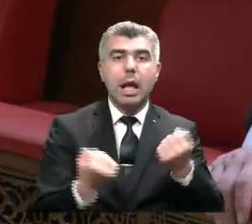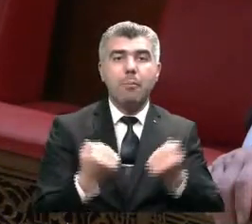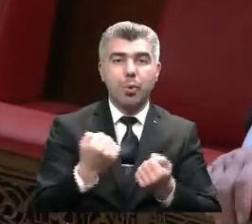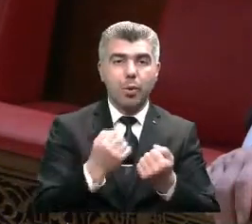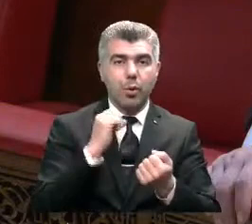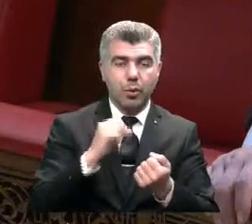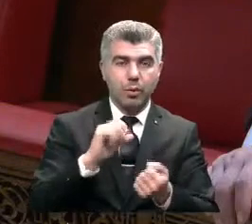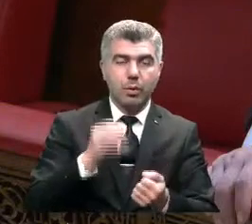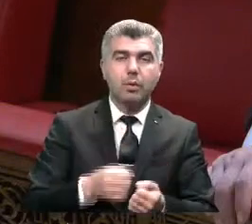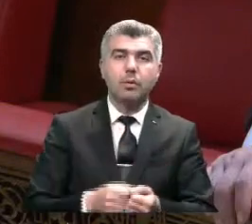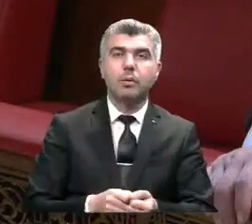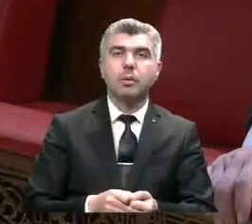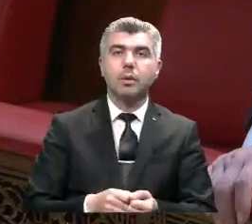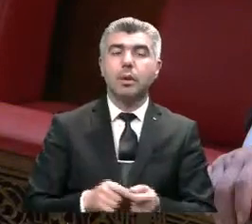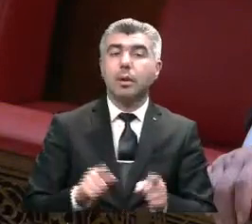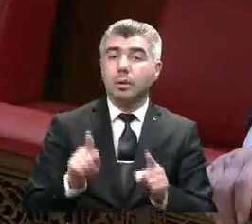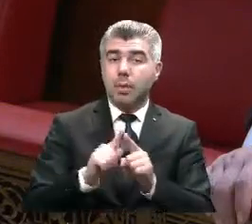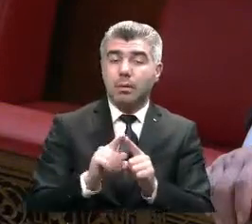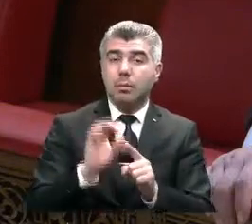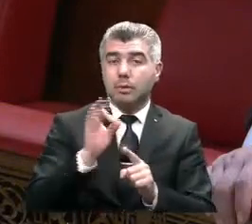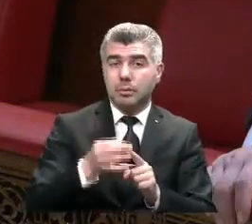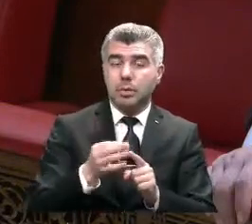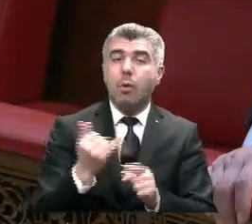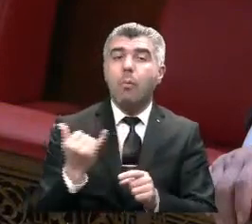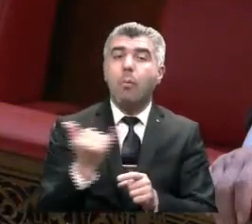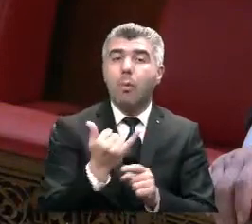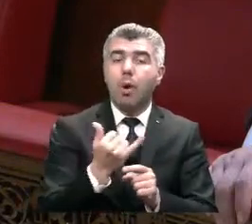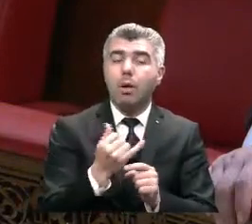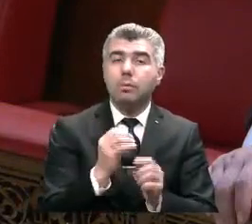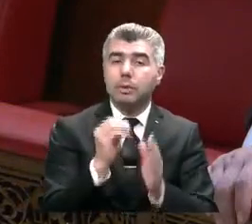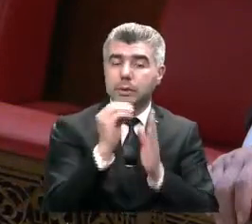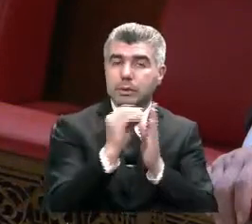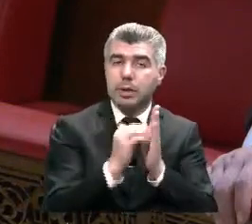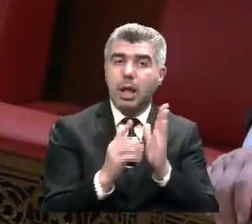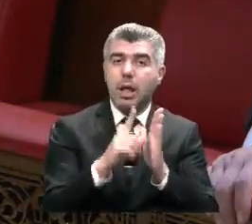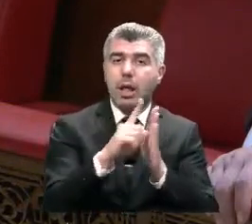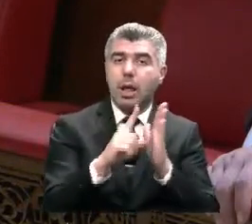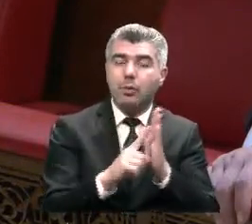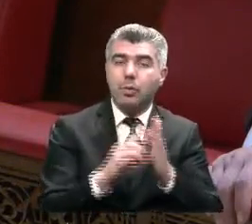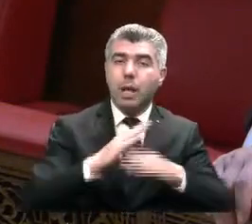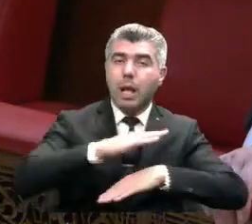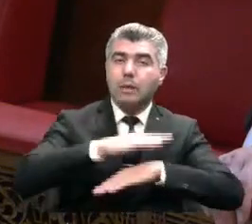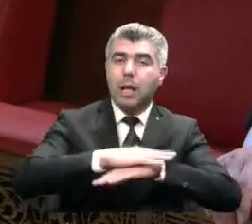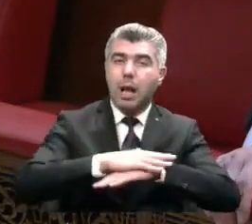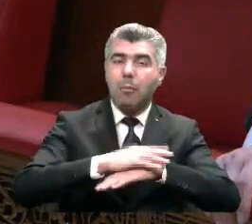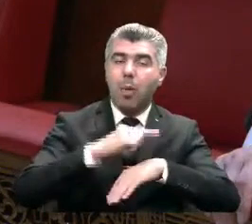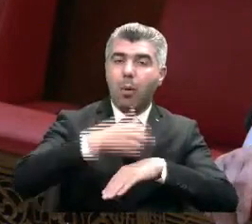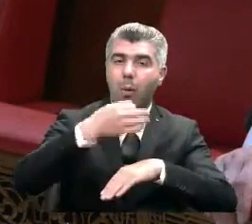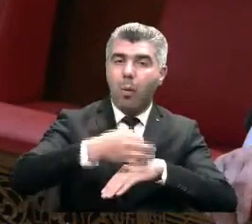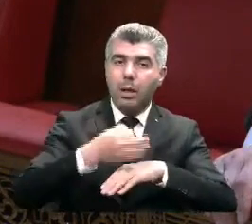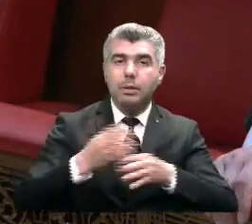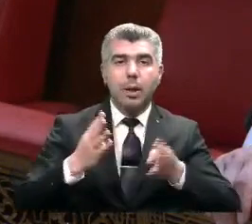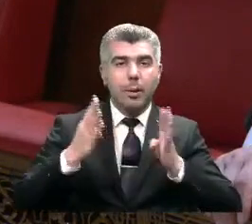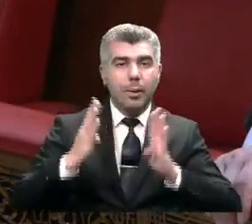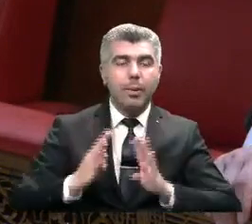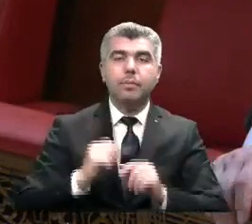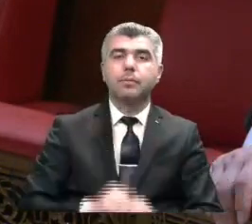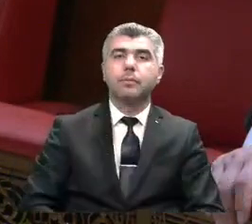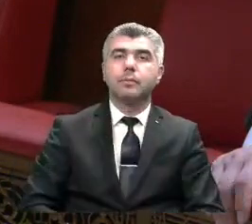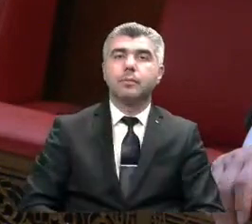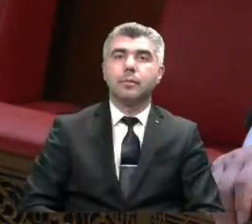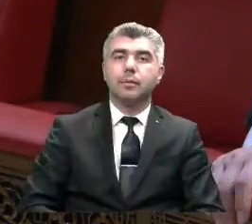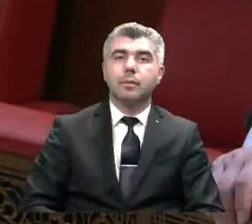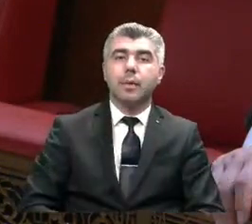رئيسيين تتناسبوا مع التطبيق السليم لمقتضيات القوانين المتعلقة باحترام مدة السياقة وفترة الراحة. وتتعلق الأمر